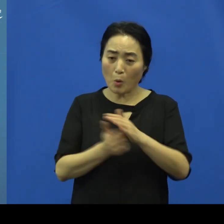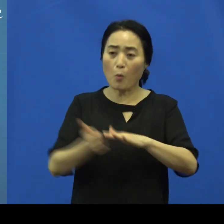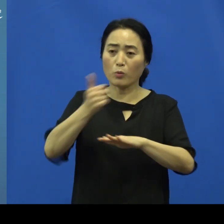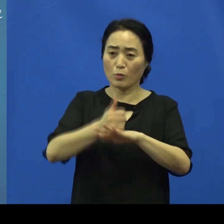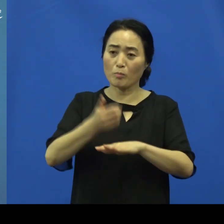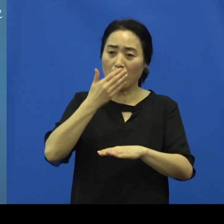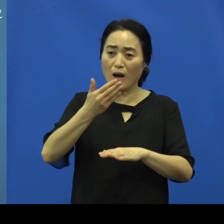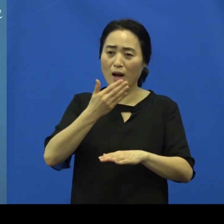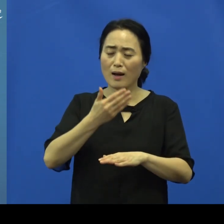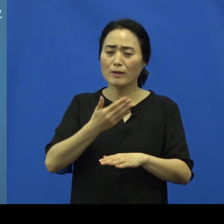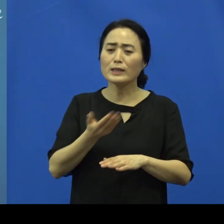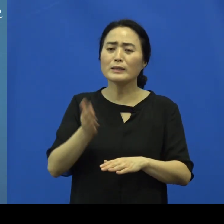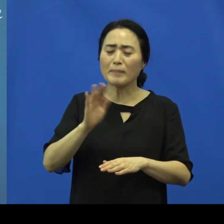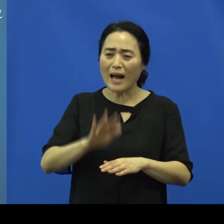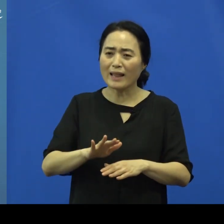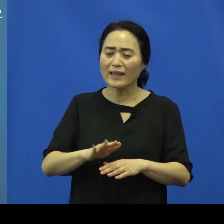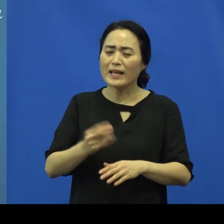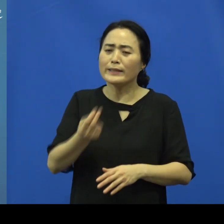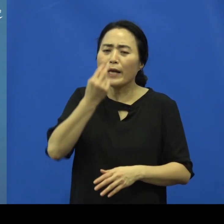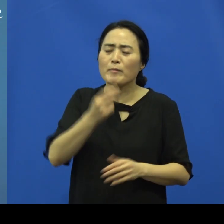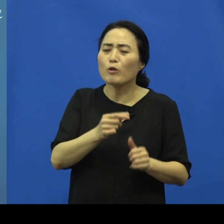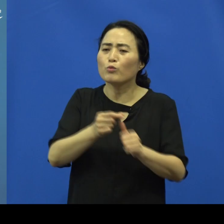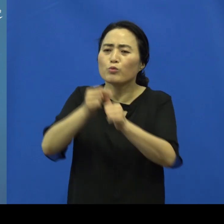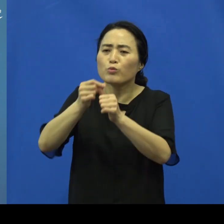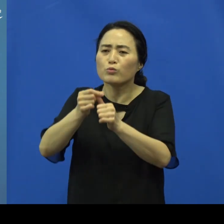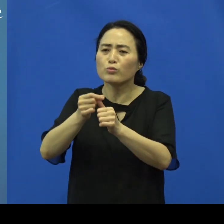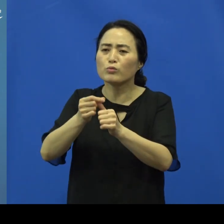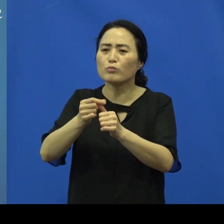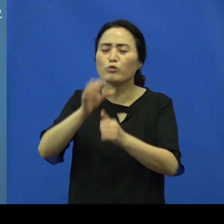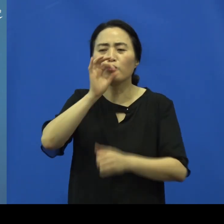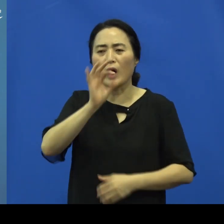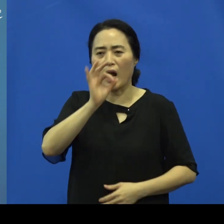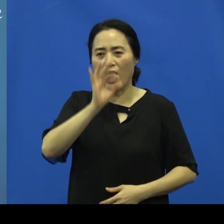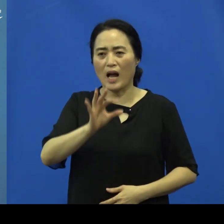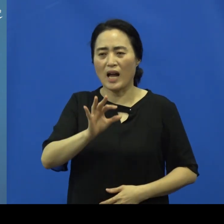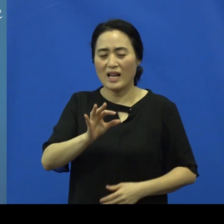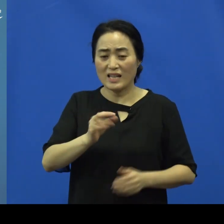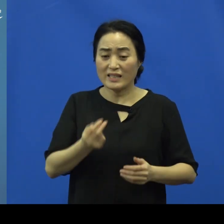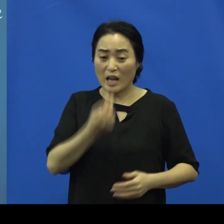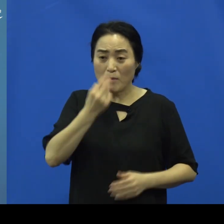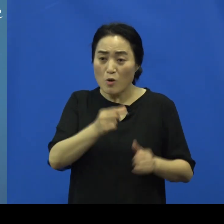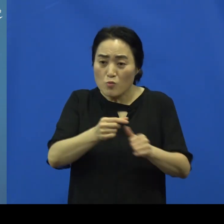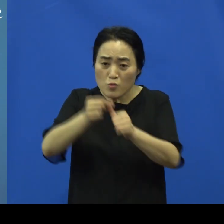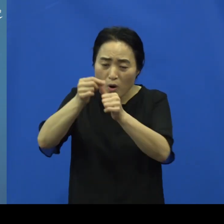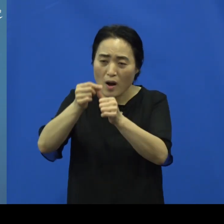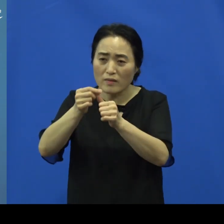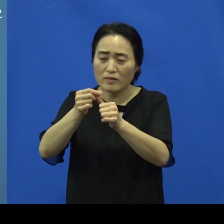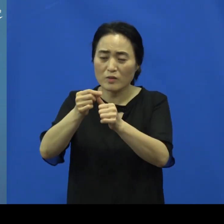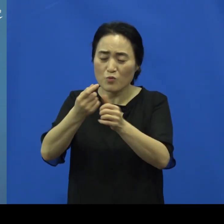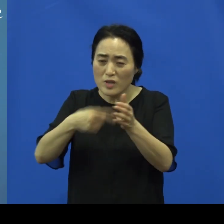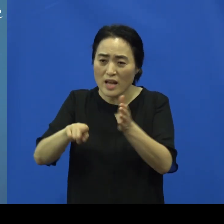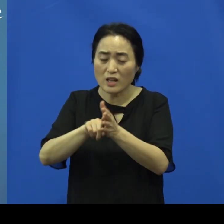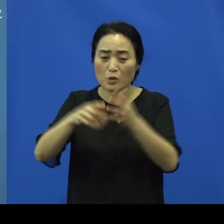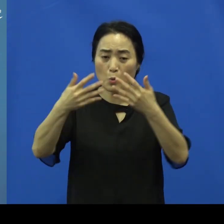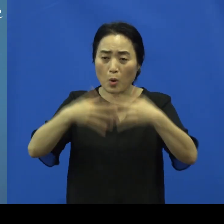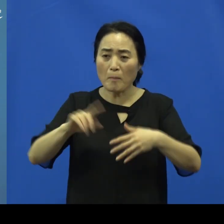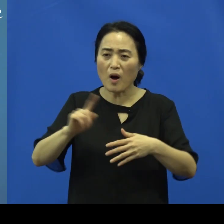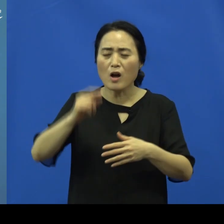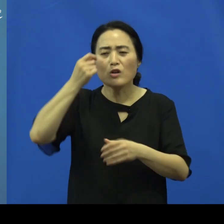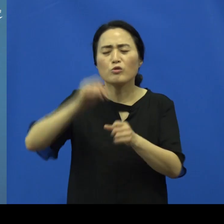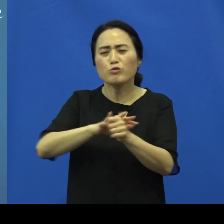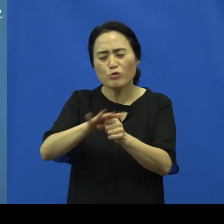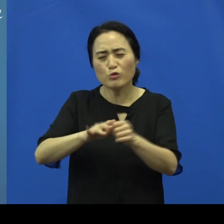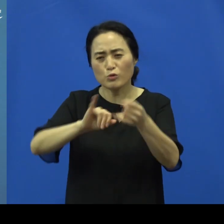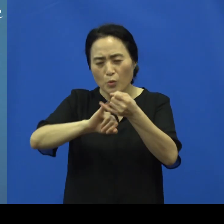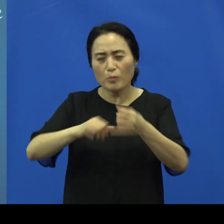여러분, 우리가 할 가장 중요한 일 중에 하나는 살리는 일입니다. 생명사역, 최고의 일은 살리는 일이에요. 이것보다 더